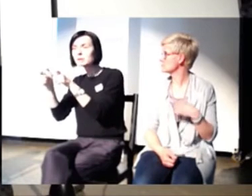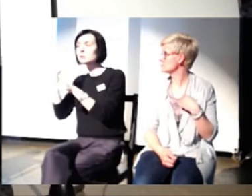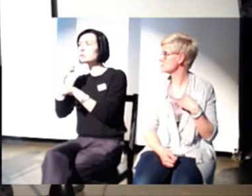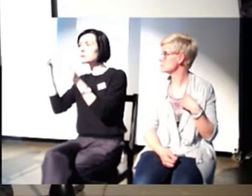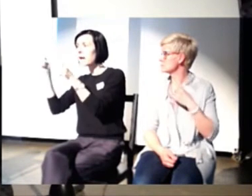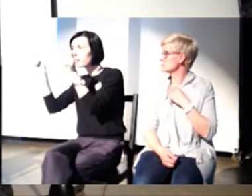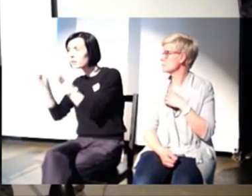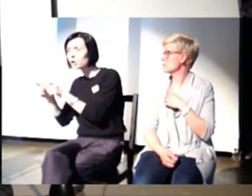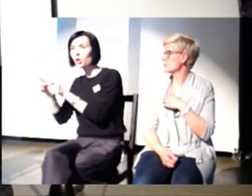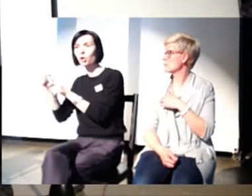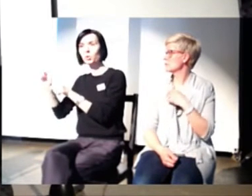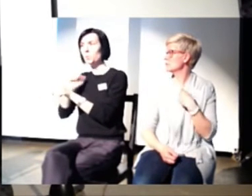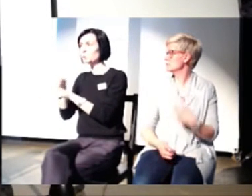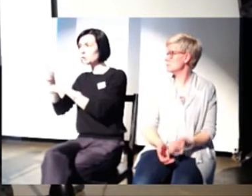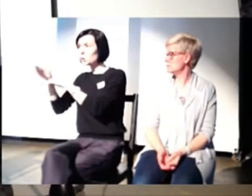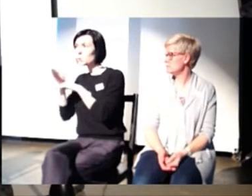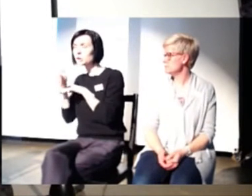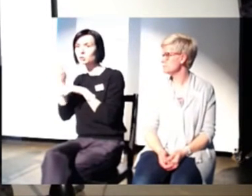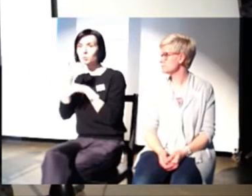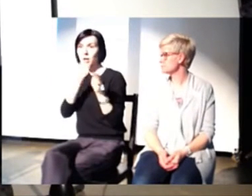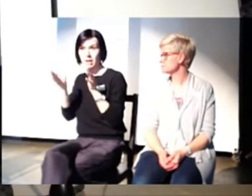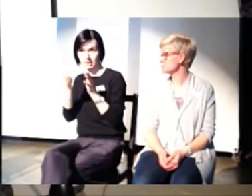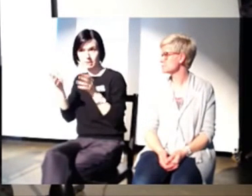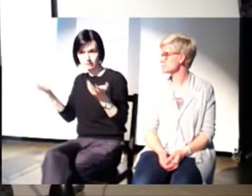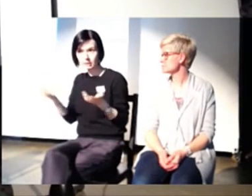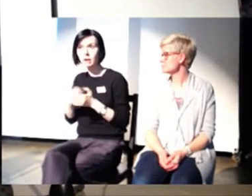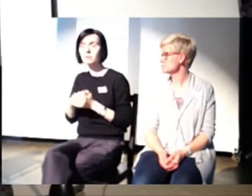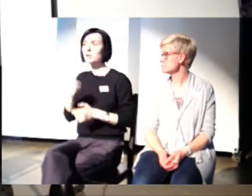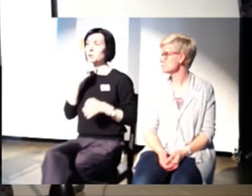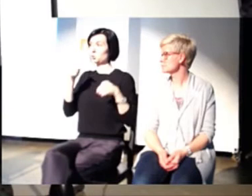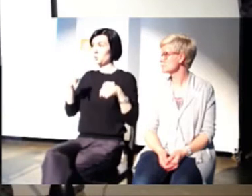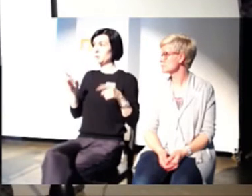yksityinen yrityskin. Suomessakin vetää